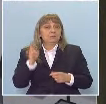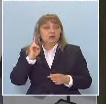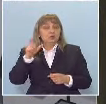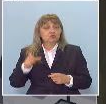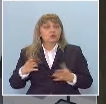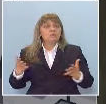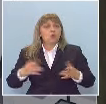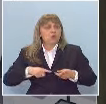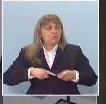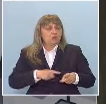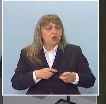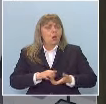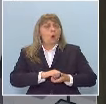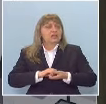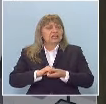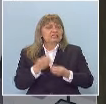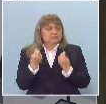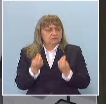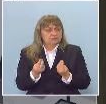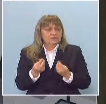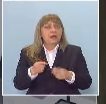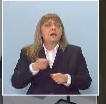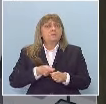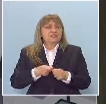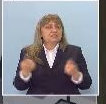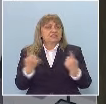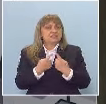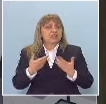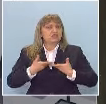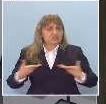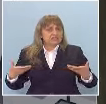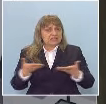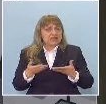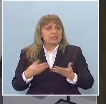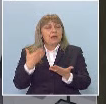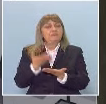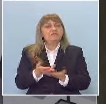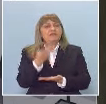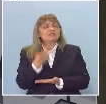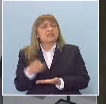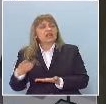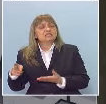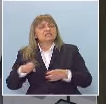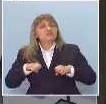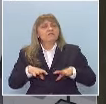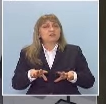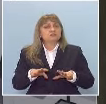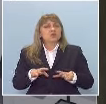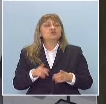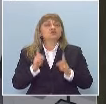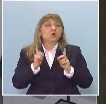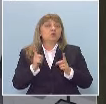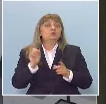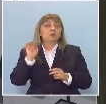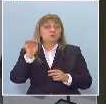добре организиран. Винаги се правят срещи с нас, представят ни се различни възможности в различни среди, които биха ни